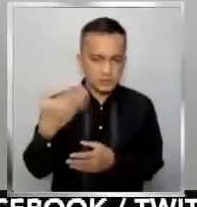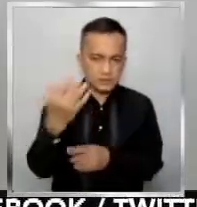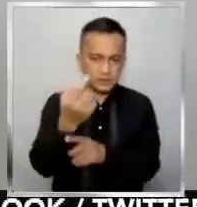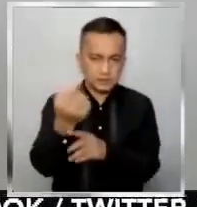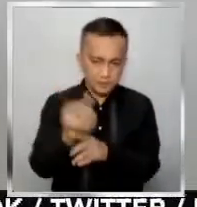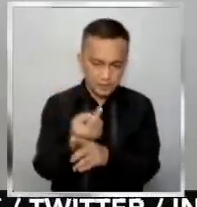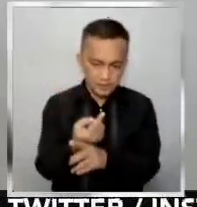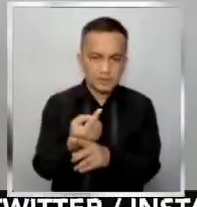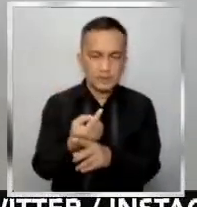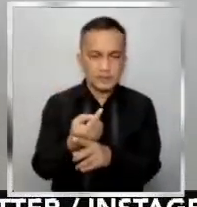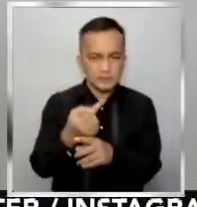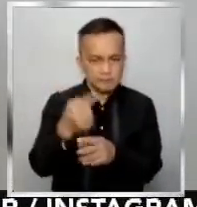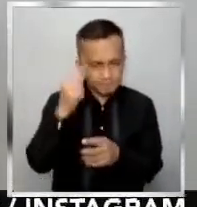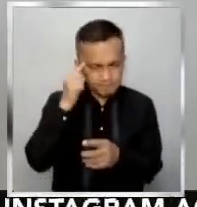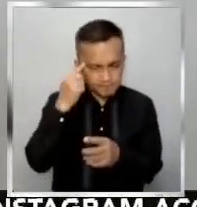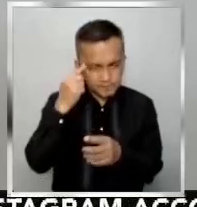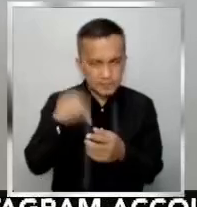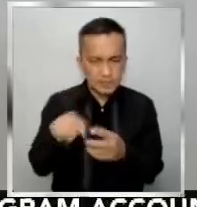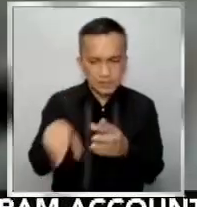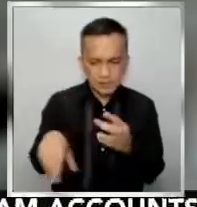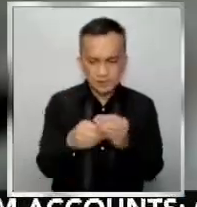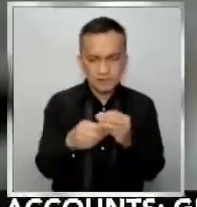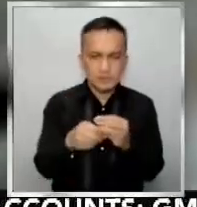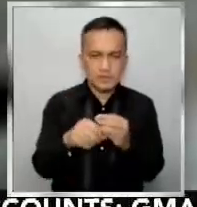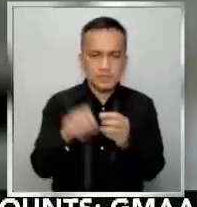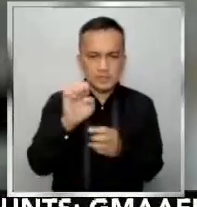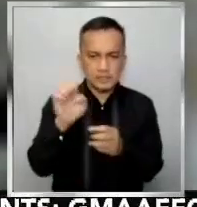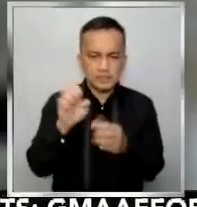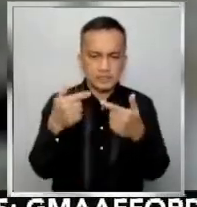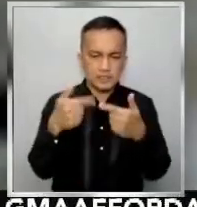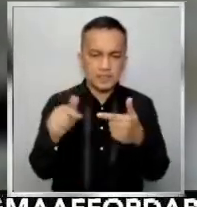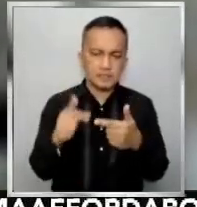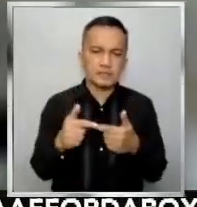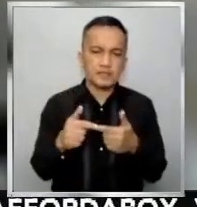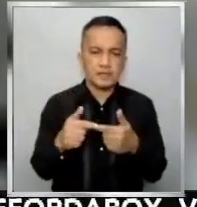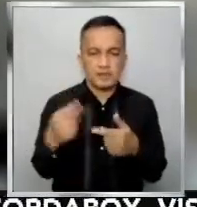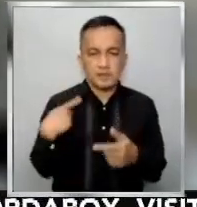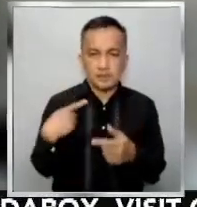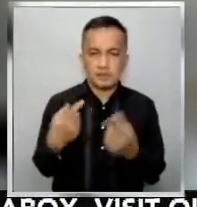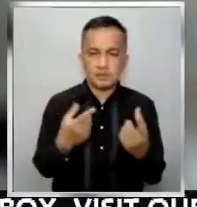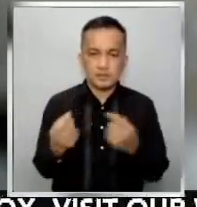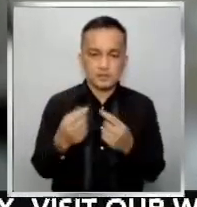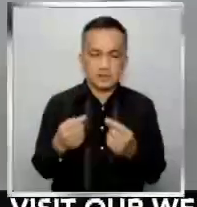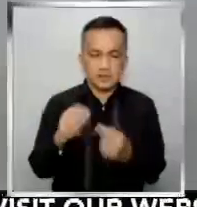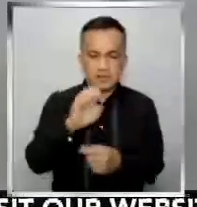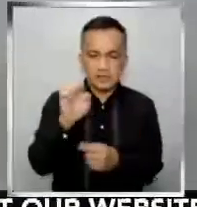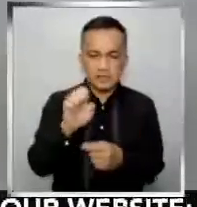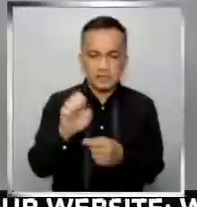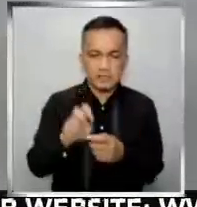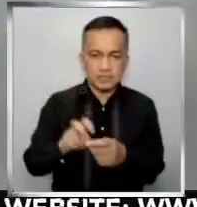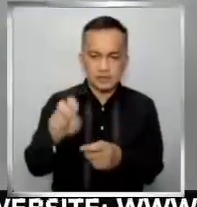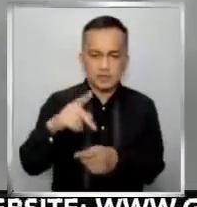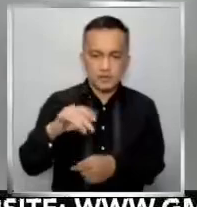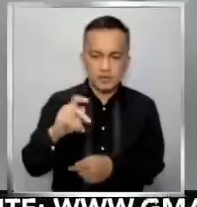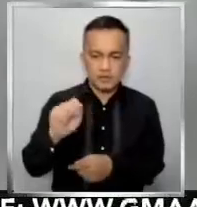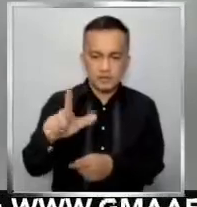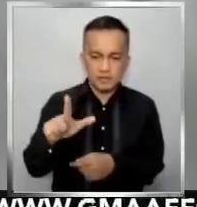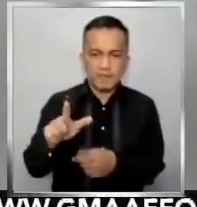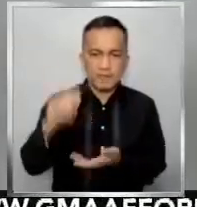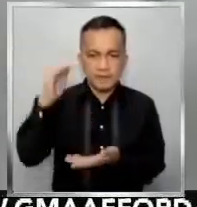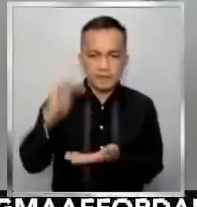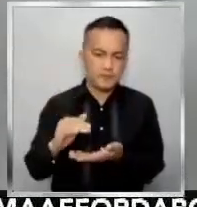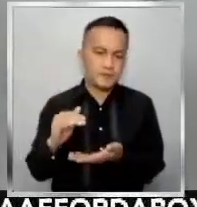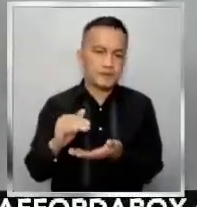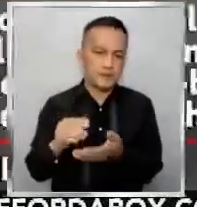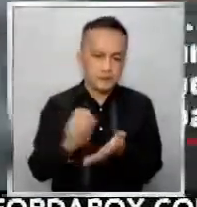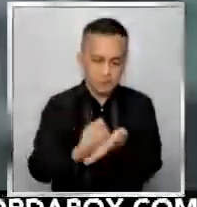daw nila ang pagdagdag ng electronic gates. May ilulunsad rin daw na e-travel portal para mabawasan ang fini-fill out na